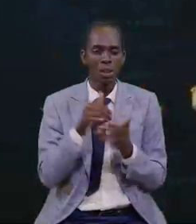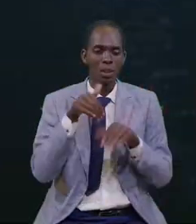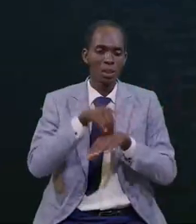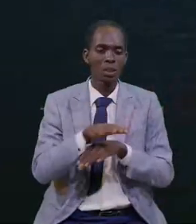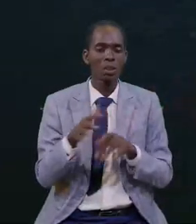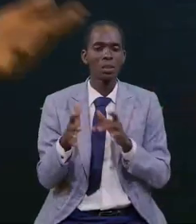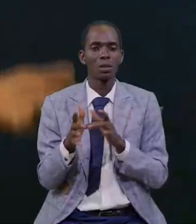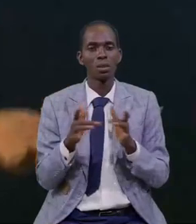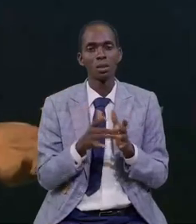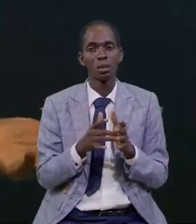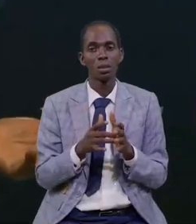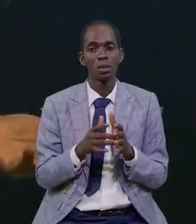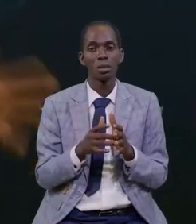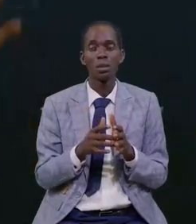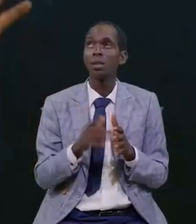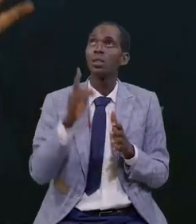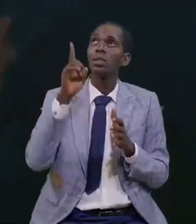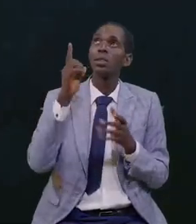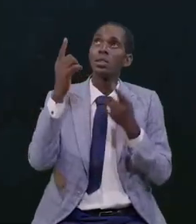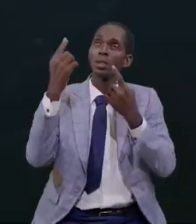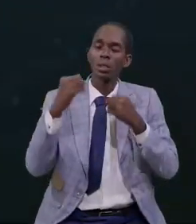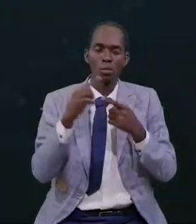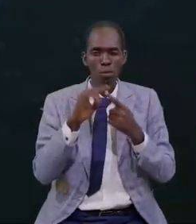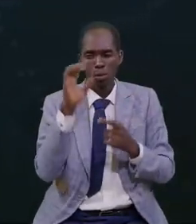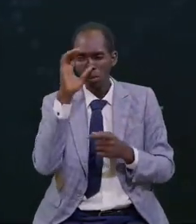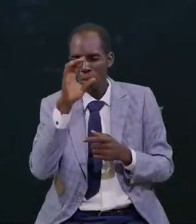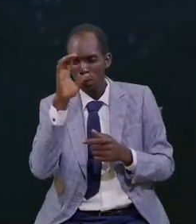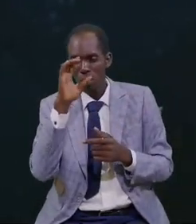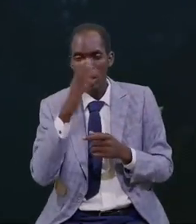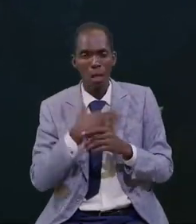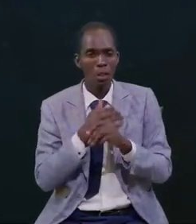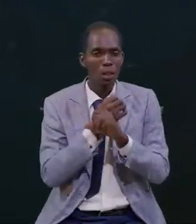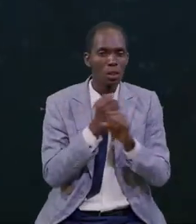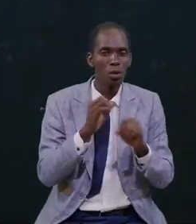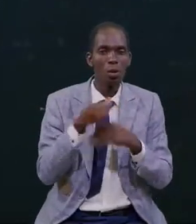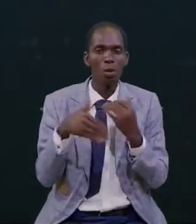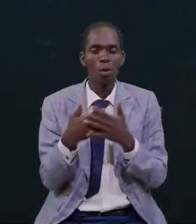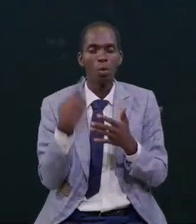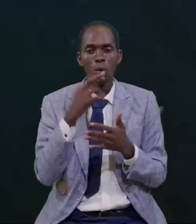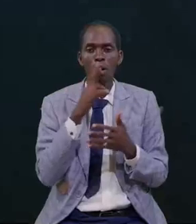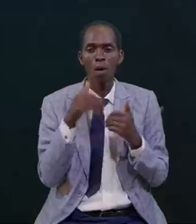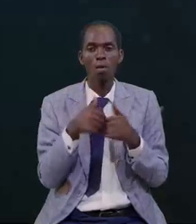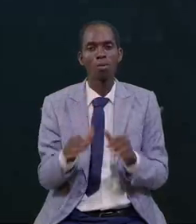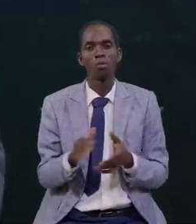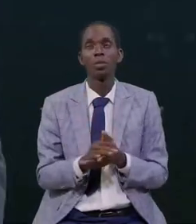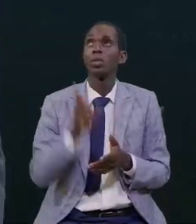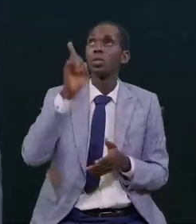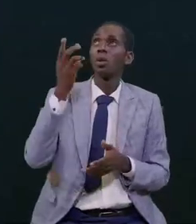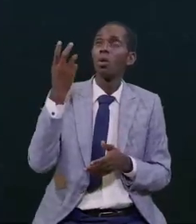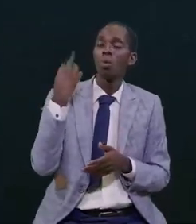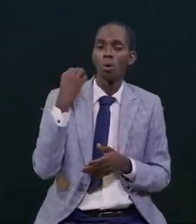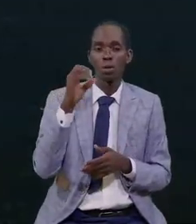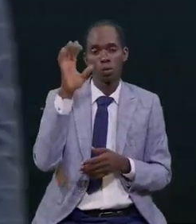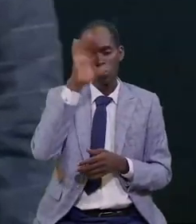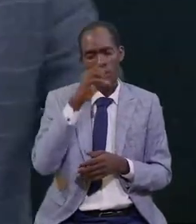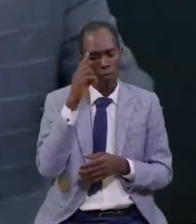il est venu chercher sauver ceux qui sont perdus il te cherchait tu